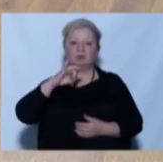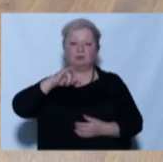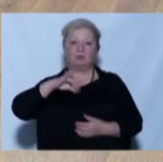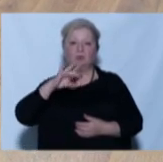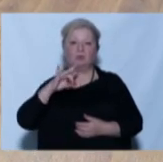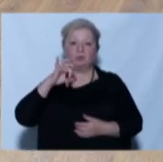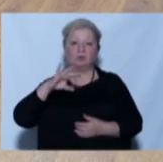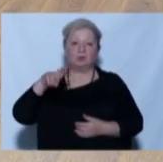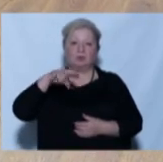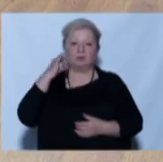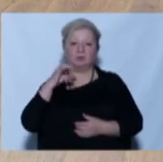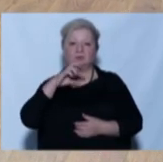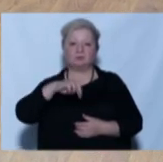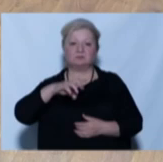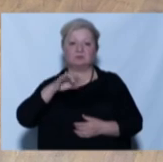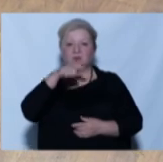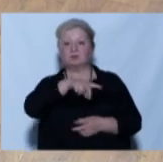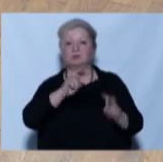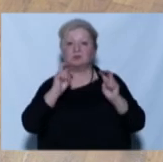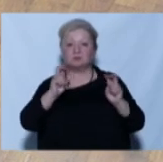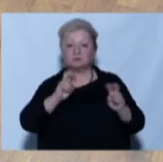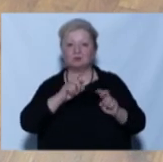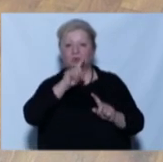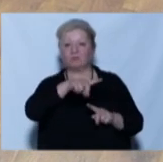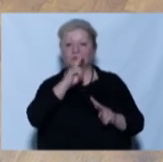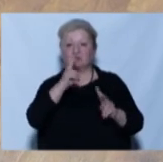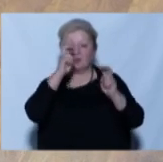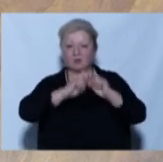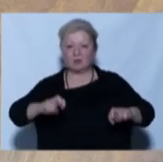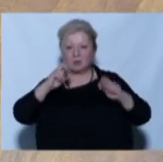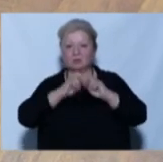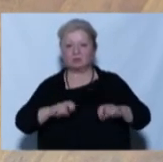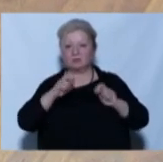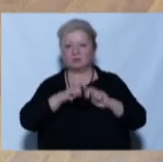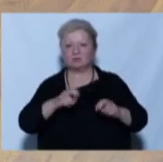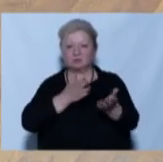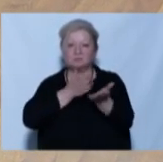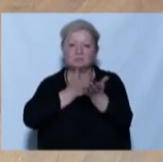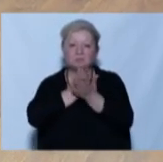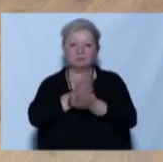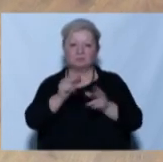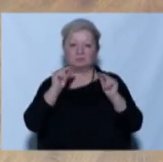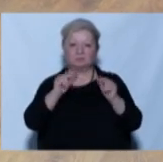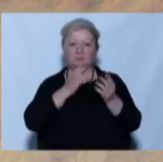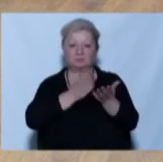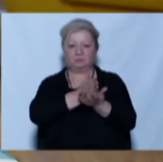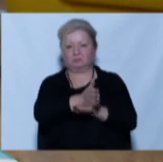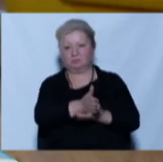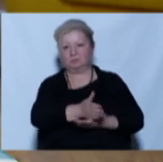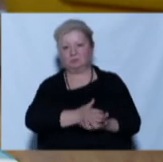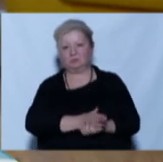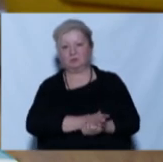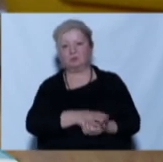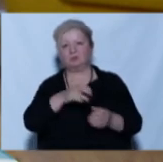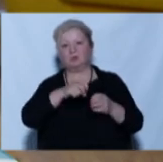თვითონ ნიშნავს ადამიანს, რომელიც ჭეშმარიტებას ეძებს და მიურიდიზმი კავკასიაში ფეხს იკიდებს